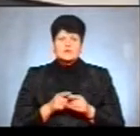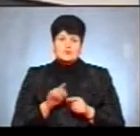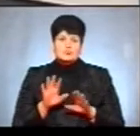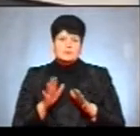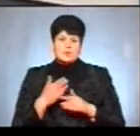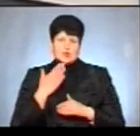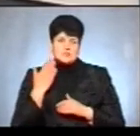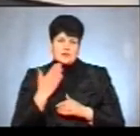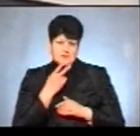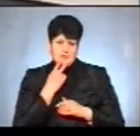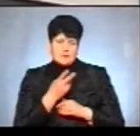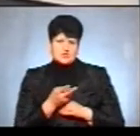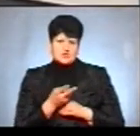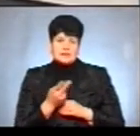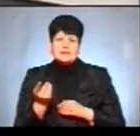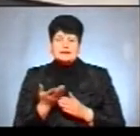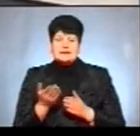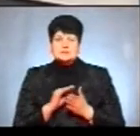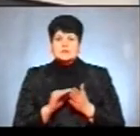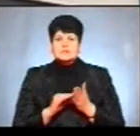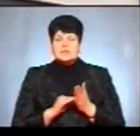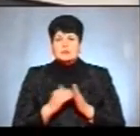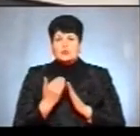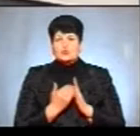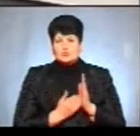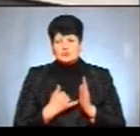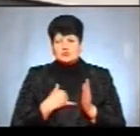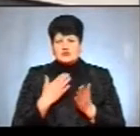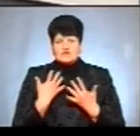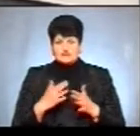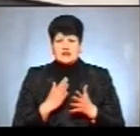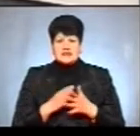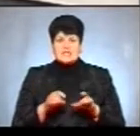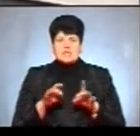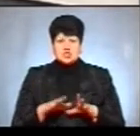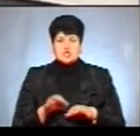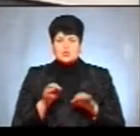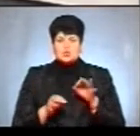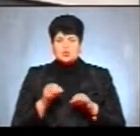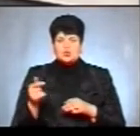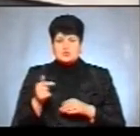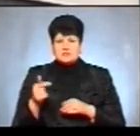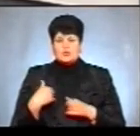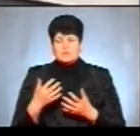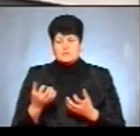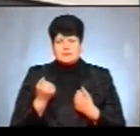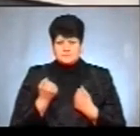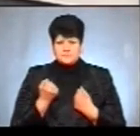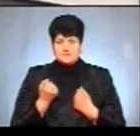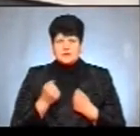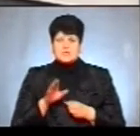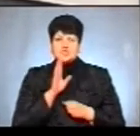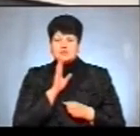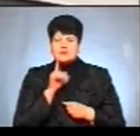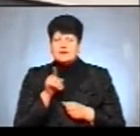останніх кадрах, які ми бачили, де інспектор складав протоколи, в нас вже є рішення суду Гусятинського. Воно прийшло до нас. На цю жіночку,